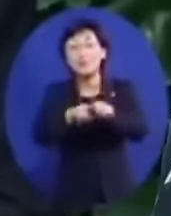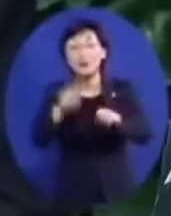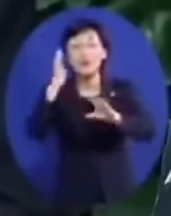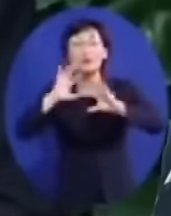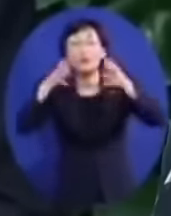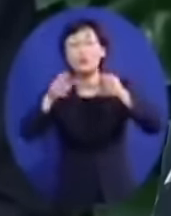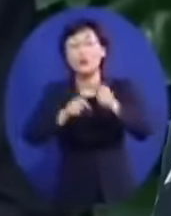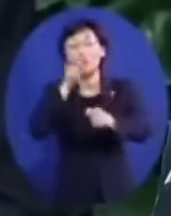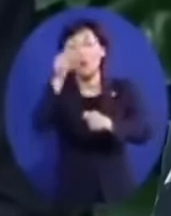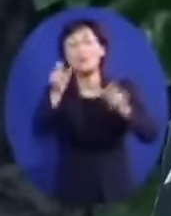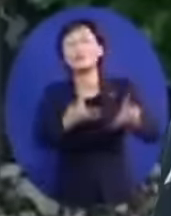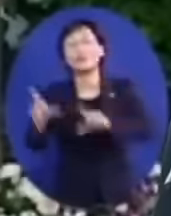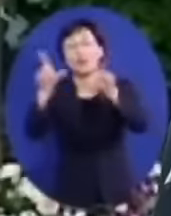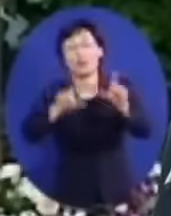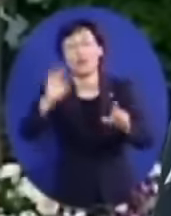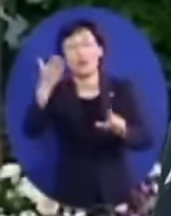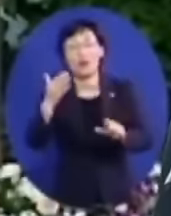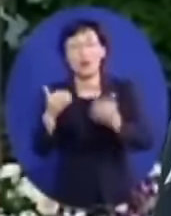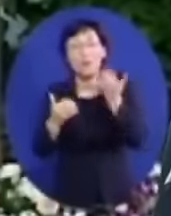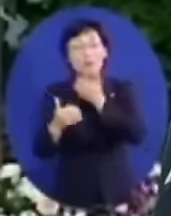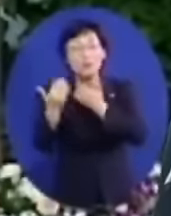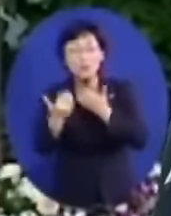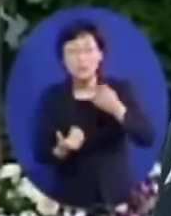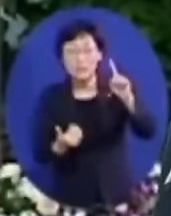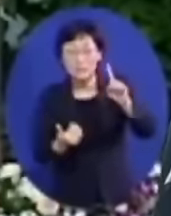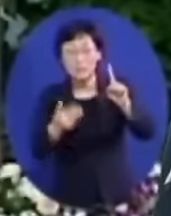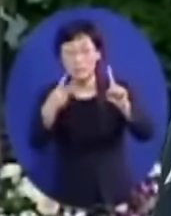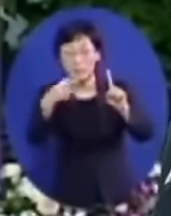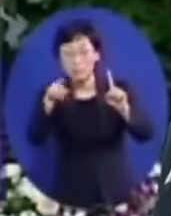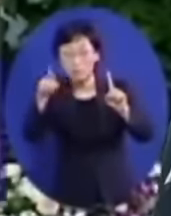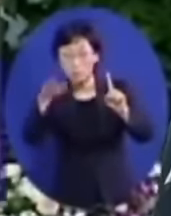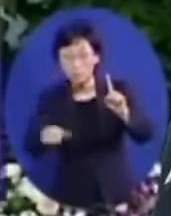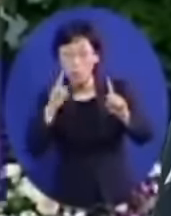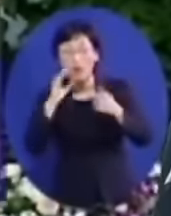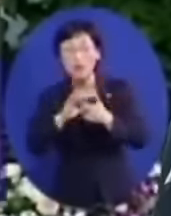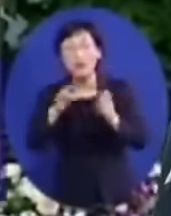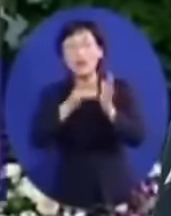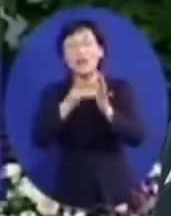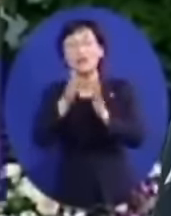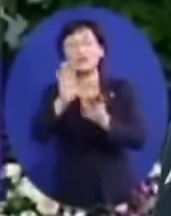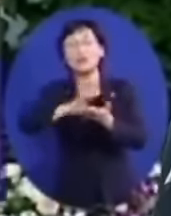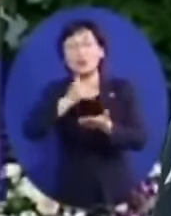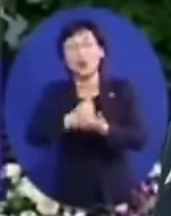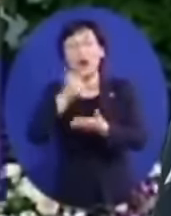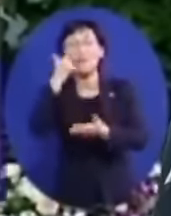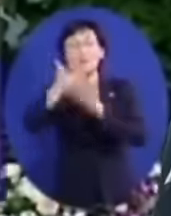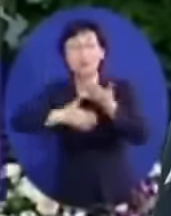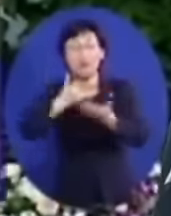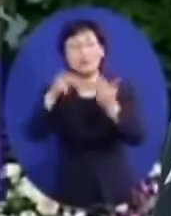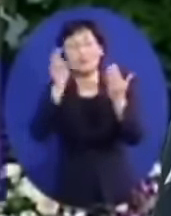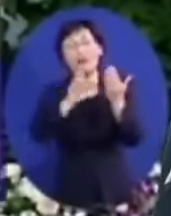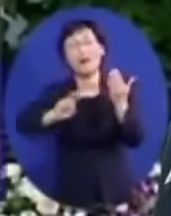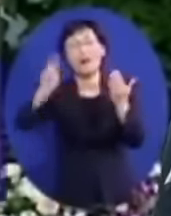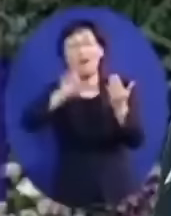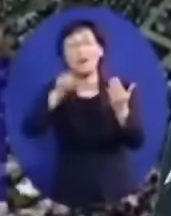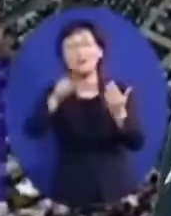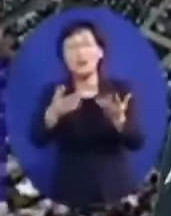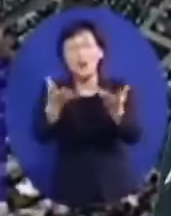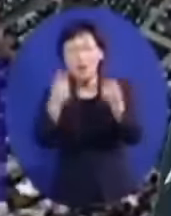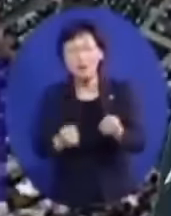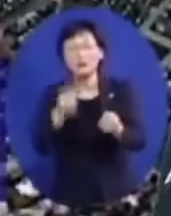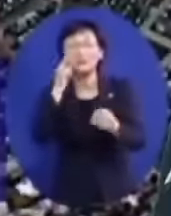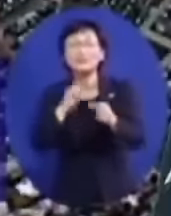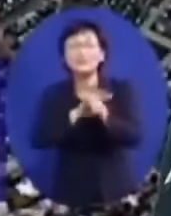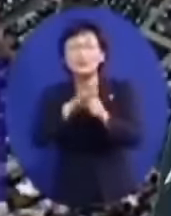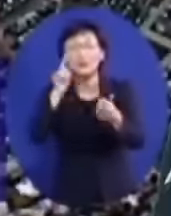영원히 살게 되는 것입니다. 베드로전서 1장 3절로 5절에 우리 주 예수 그리스도의 아버지 하나님을 찬송하리로다. 그의 많으신